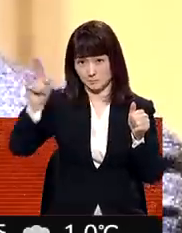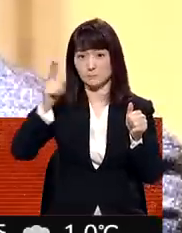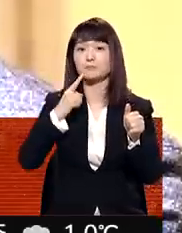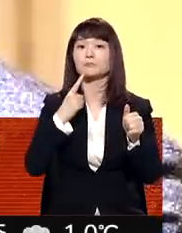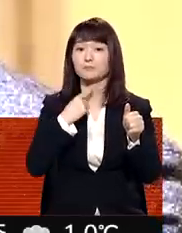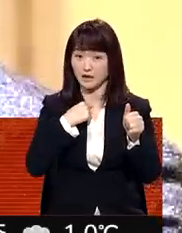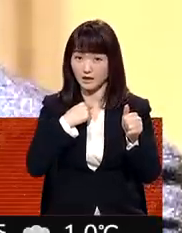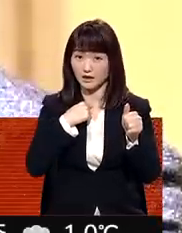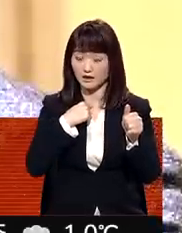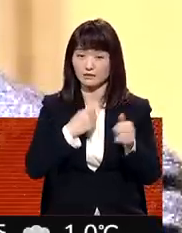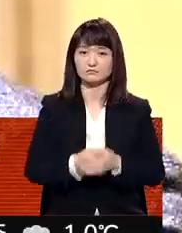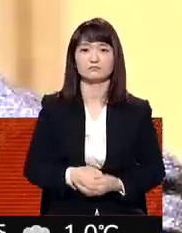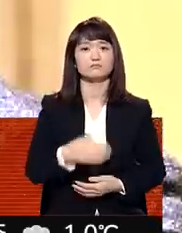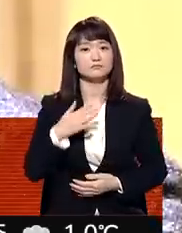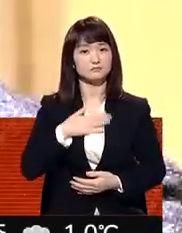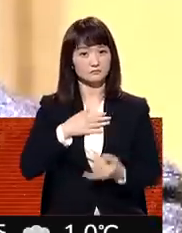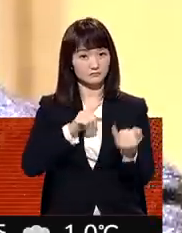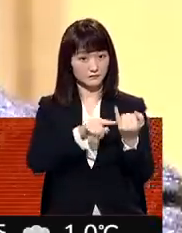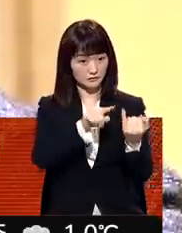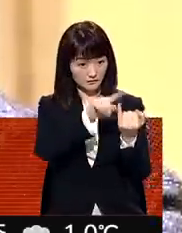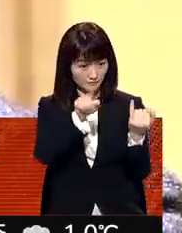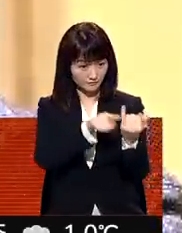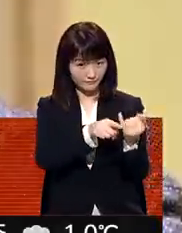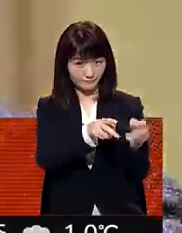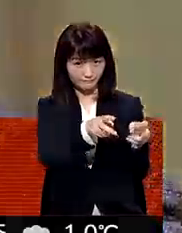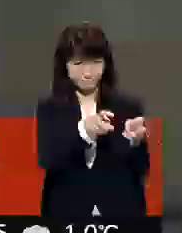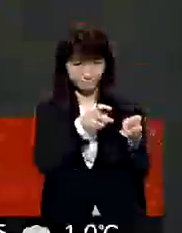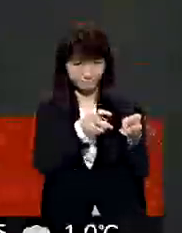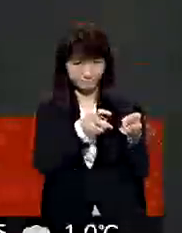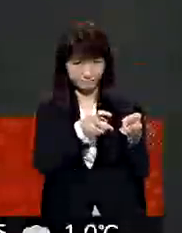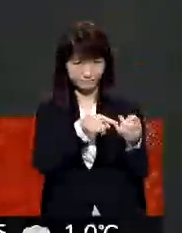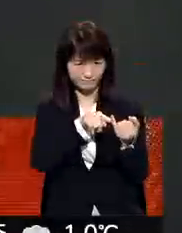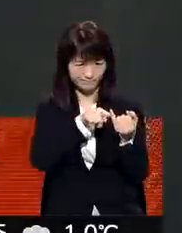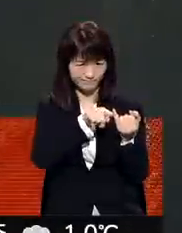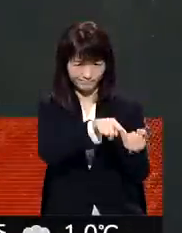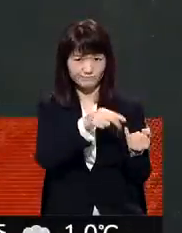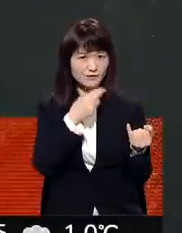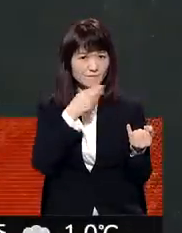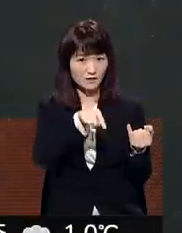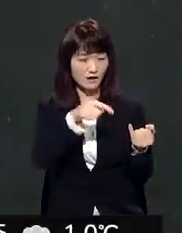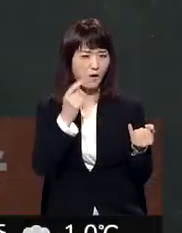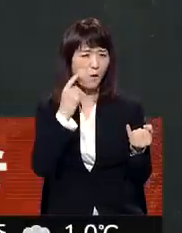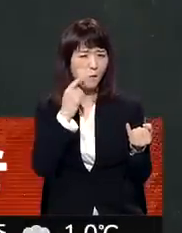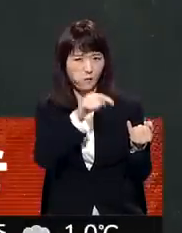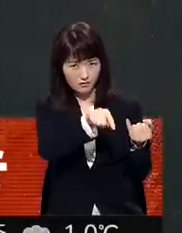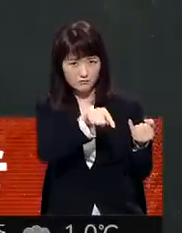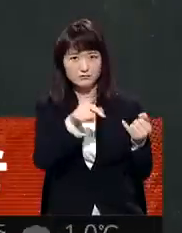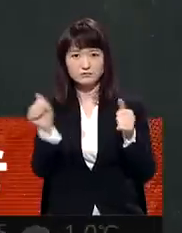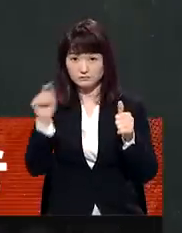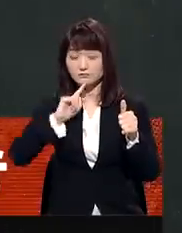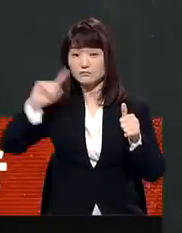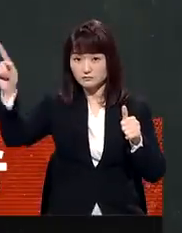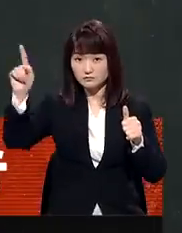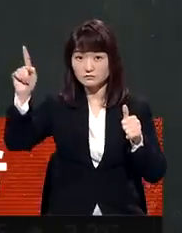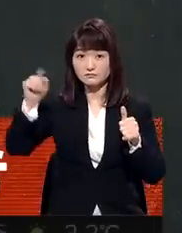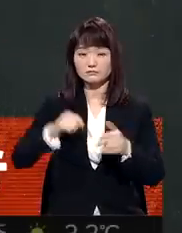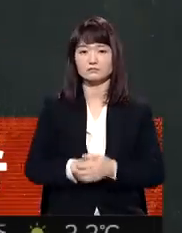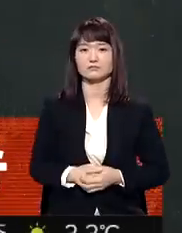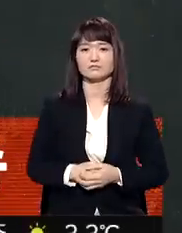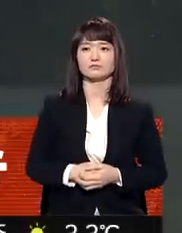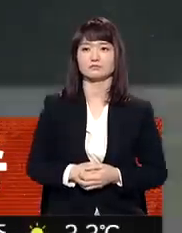나는 임신 중절을 그 여자한테 강요한 적도 없고 이건 명백한 허위 사실이다 하면서 소송을 걸었어요